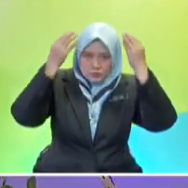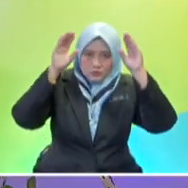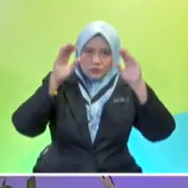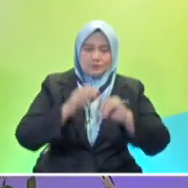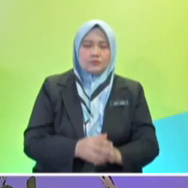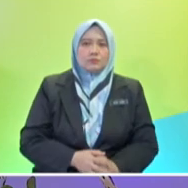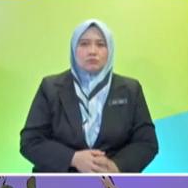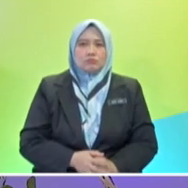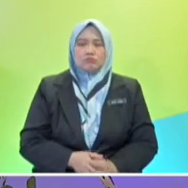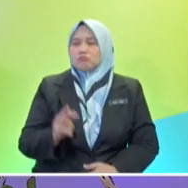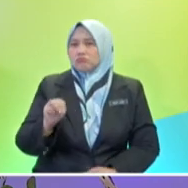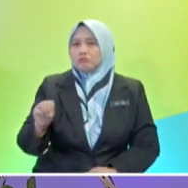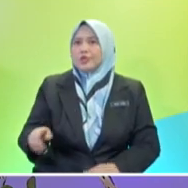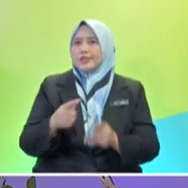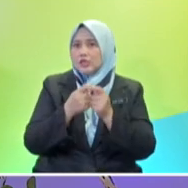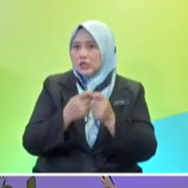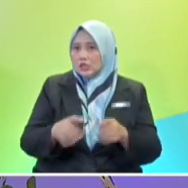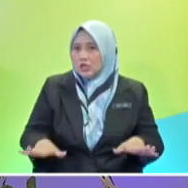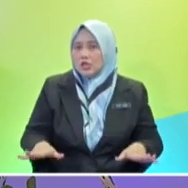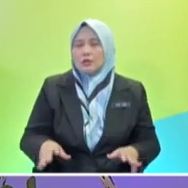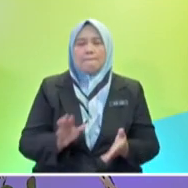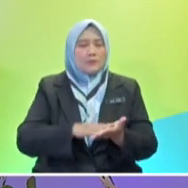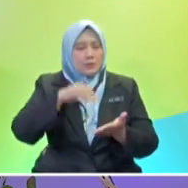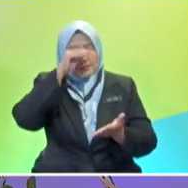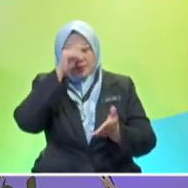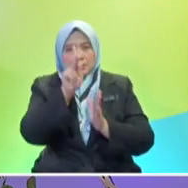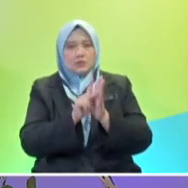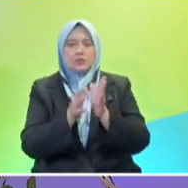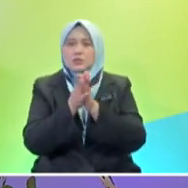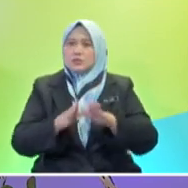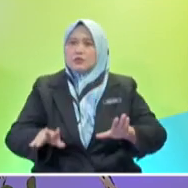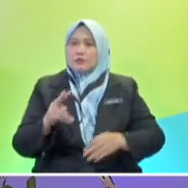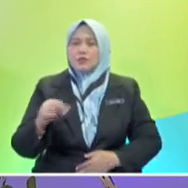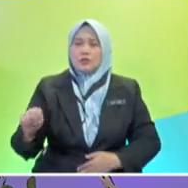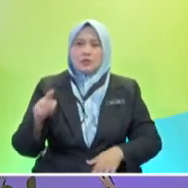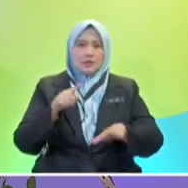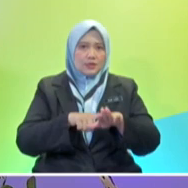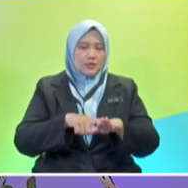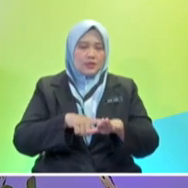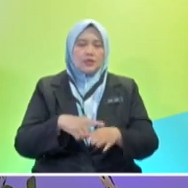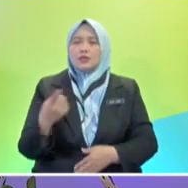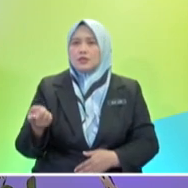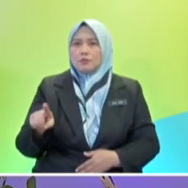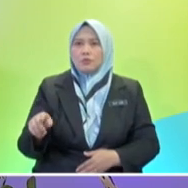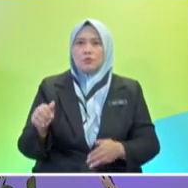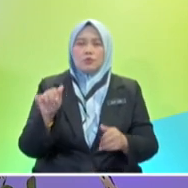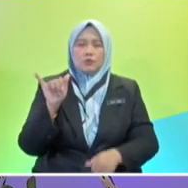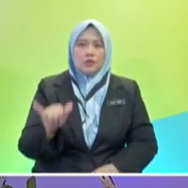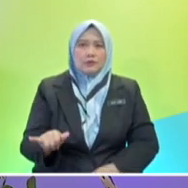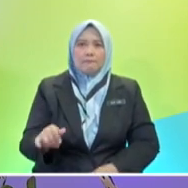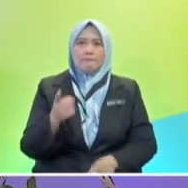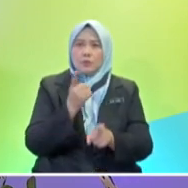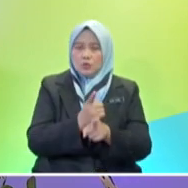belajar keselamatan di dapur yang penting. Murid-murid dapat mengeja, menyebut